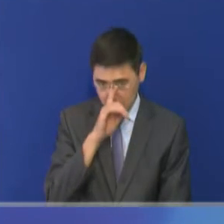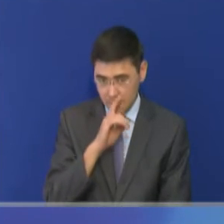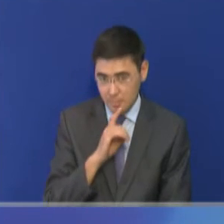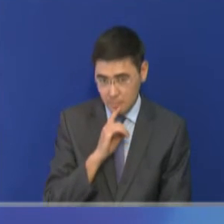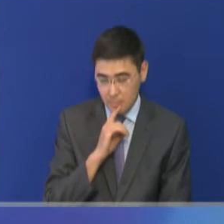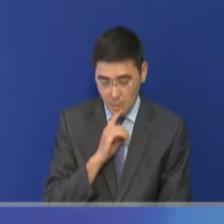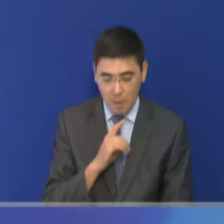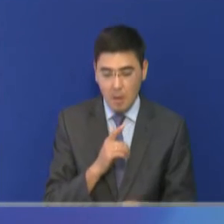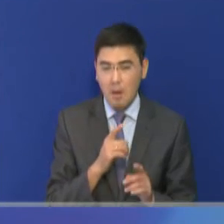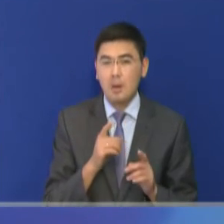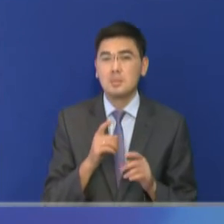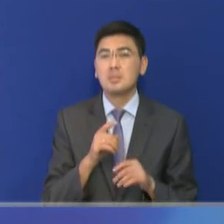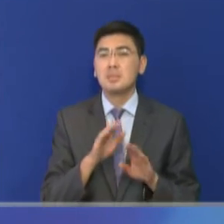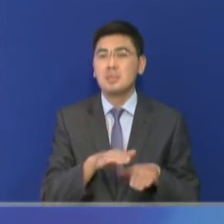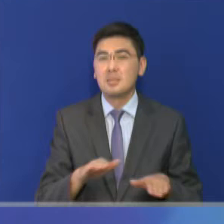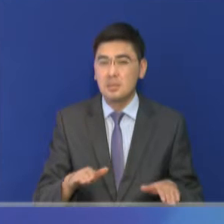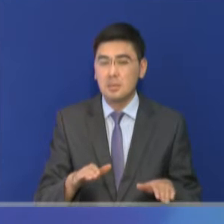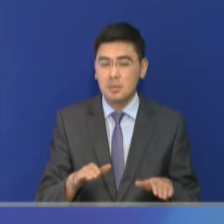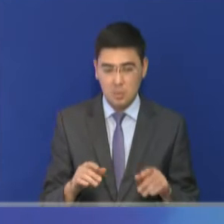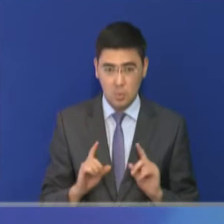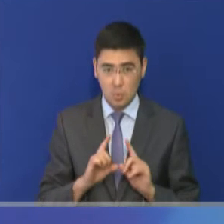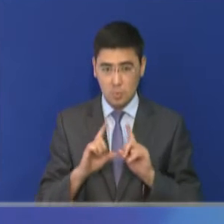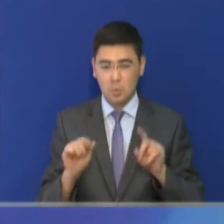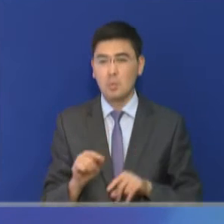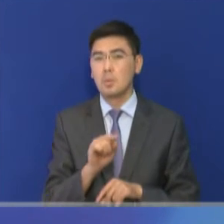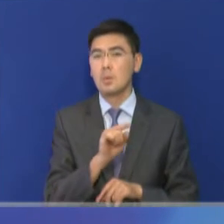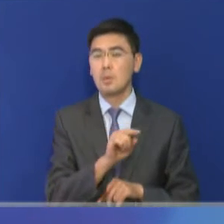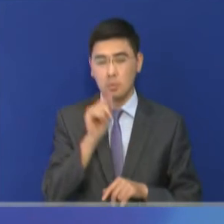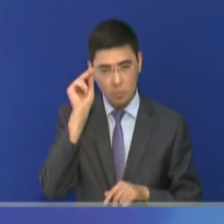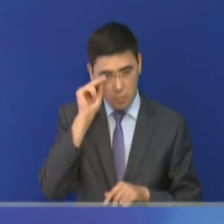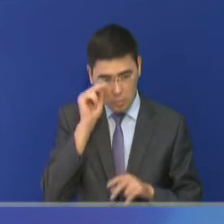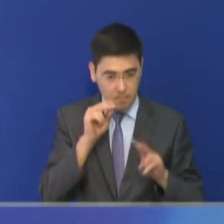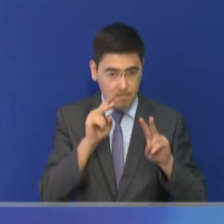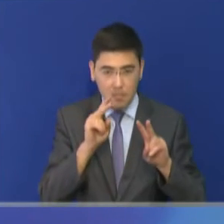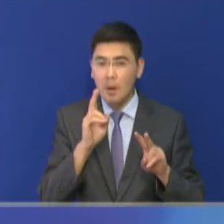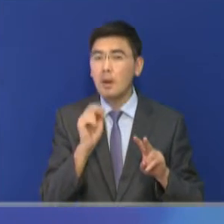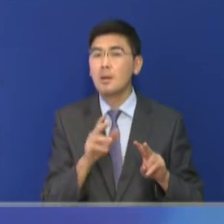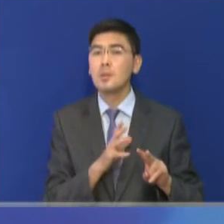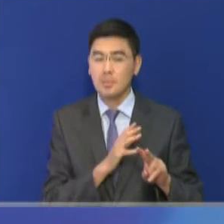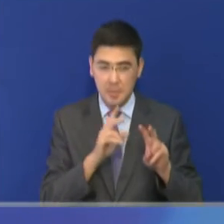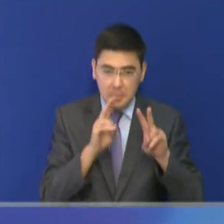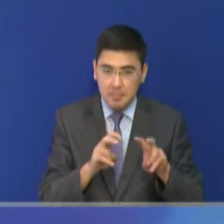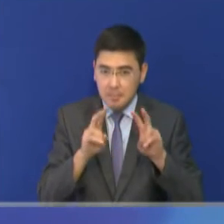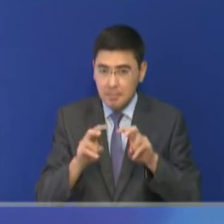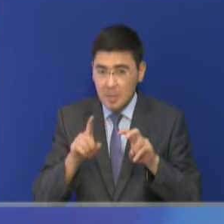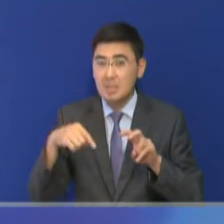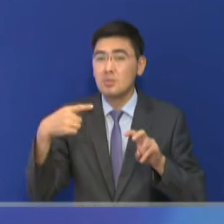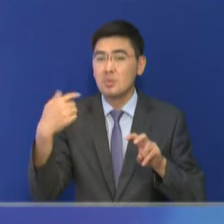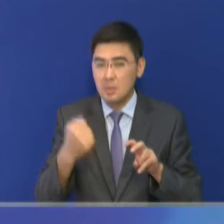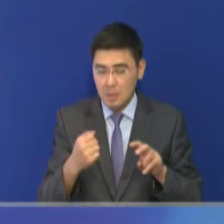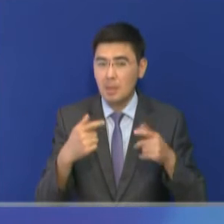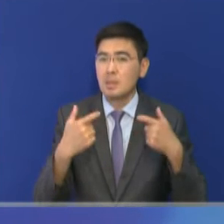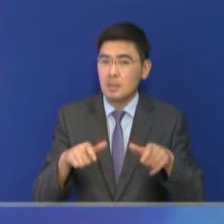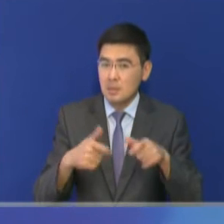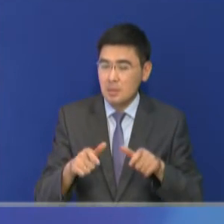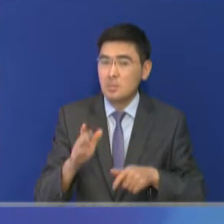года. В эти дни школьники Семей сдают работы для суммативного оценивания за раздел, а со следующей недели начнется сдача итоговых работ за